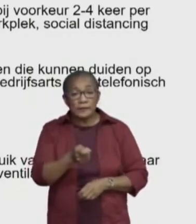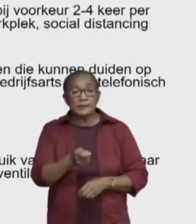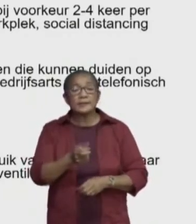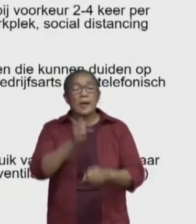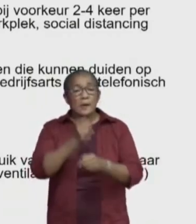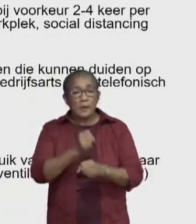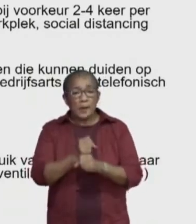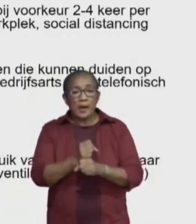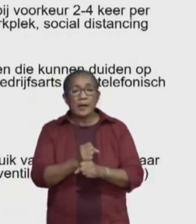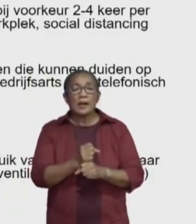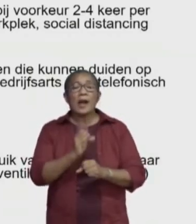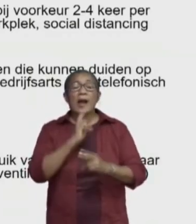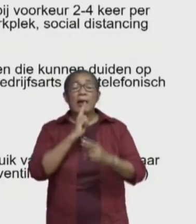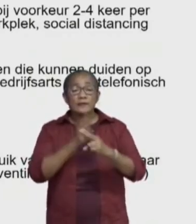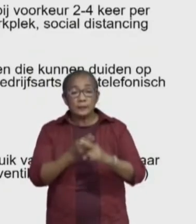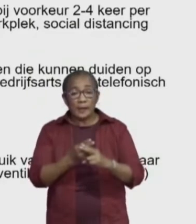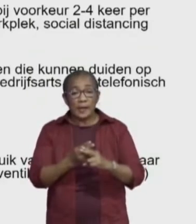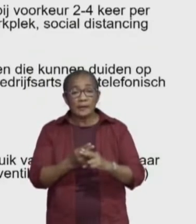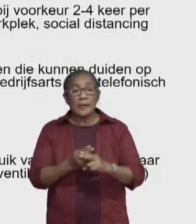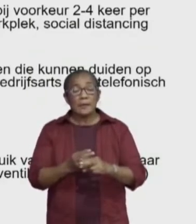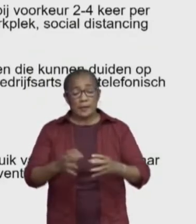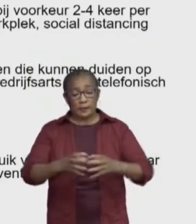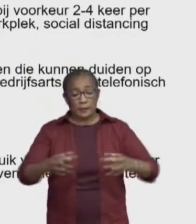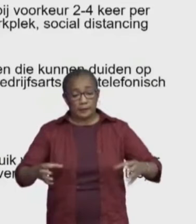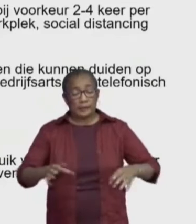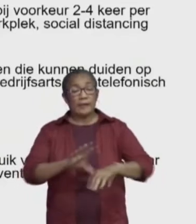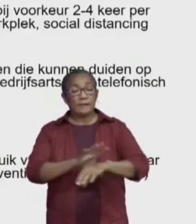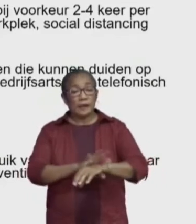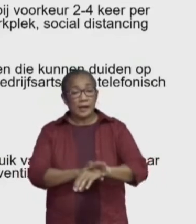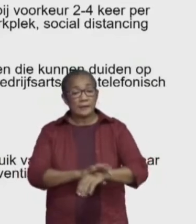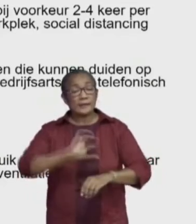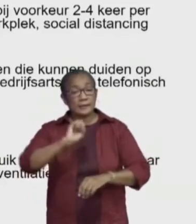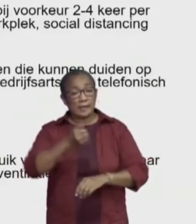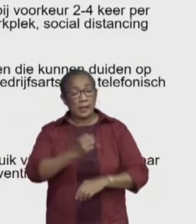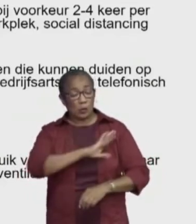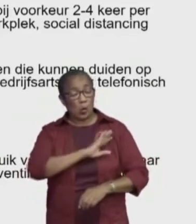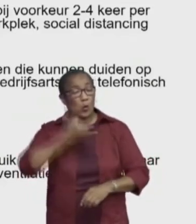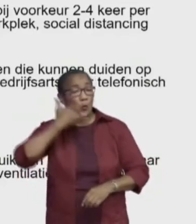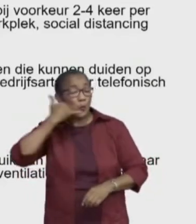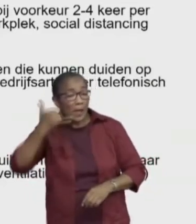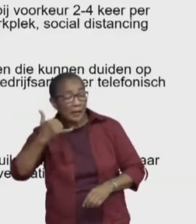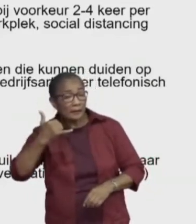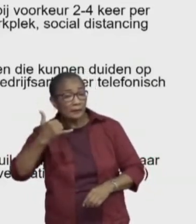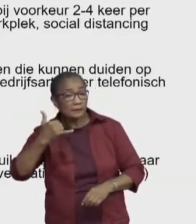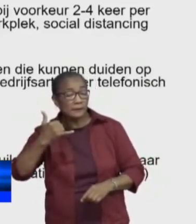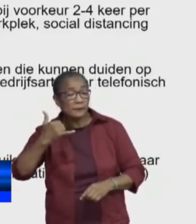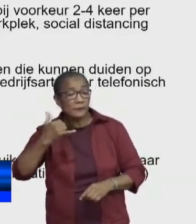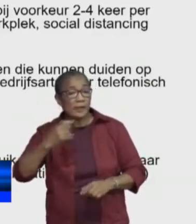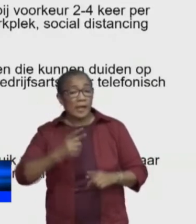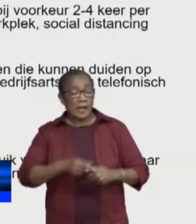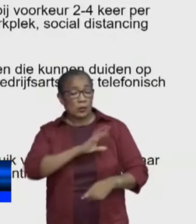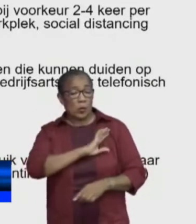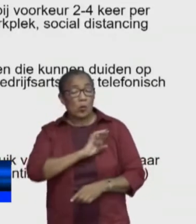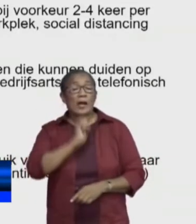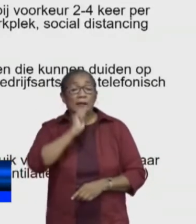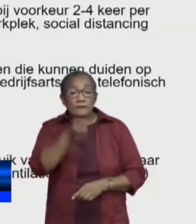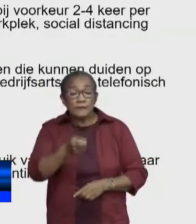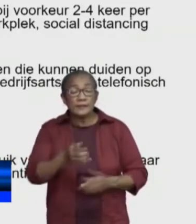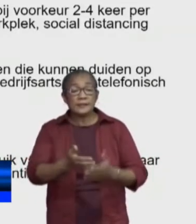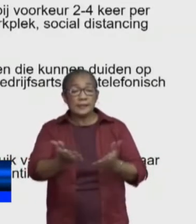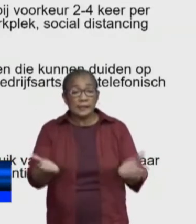afspraken met de bedrijfsarts en zorg ervoor dat die bedrijfsarts telefonisch bereikbaar is. En we adviseren ook